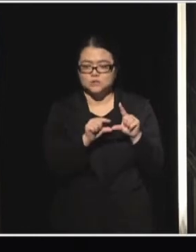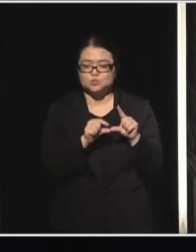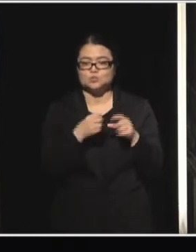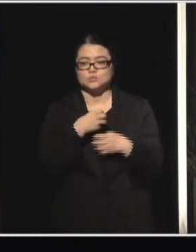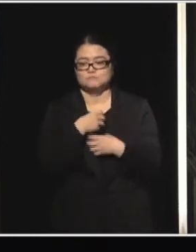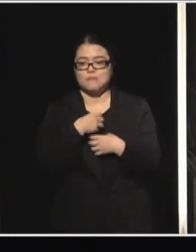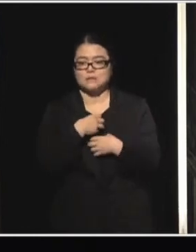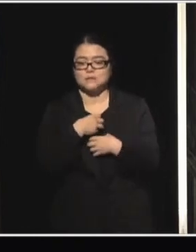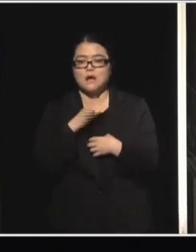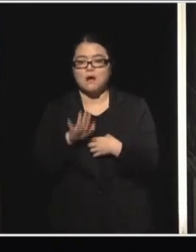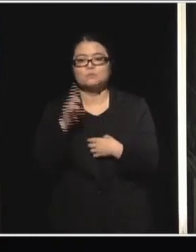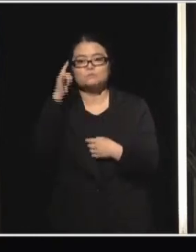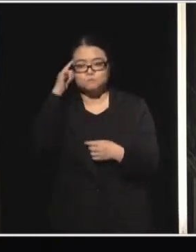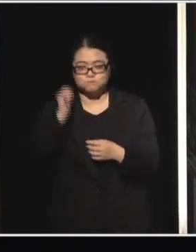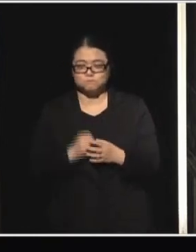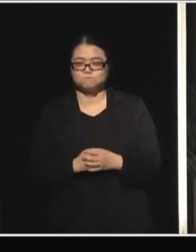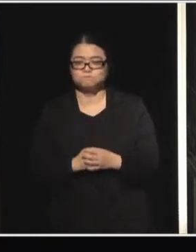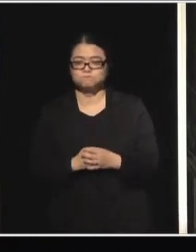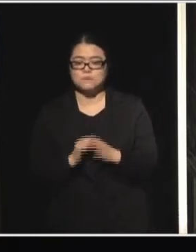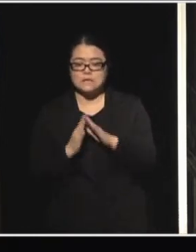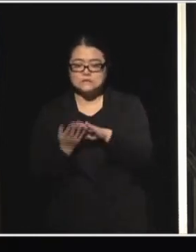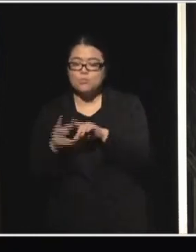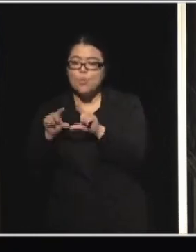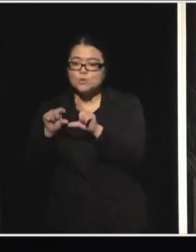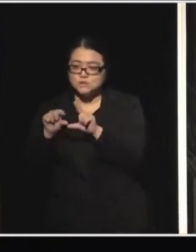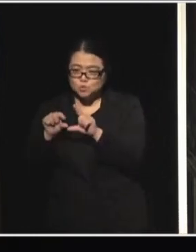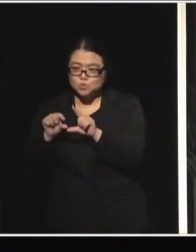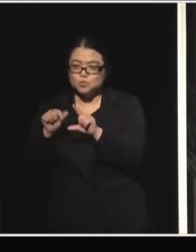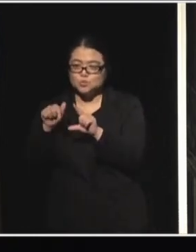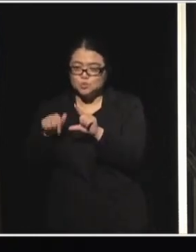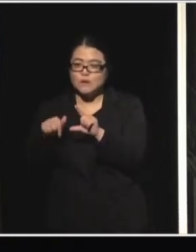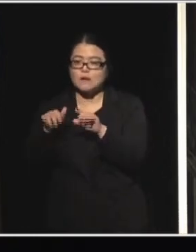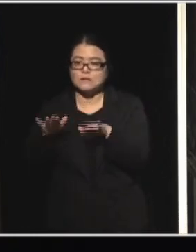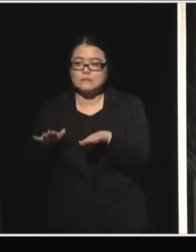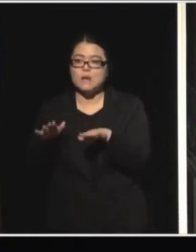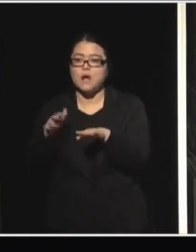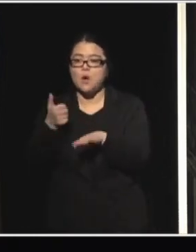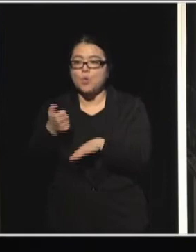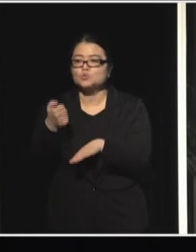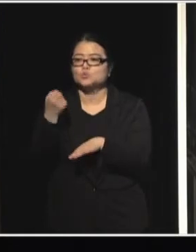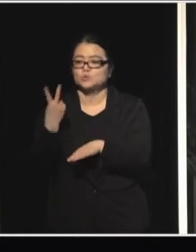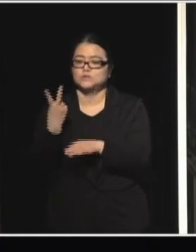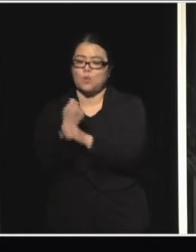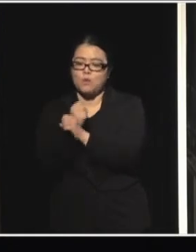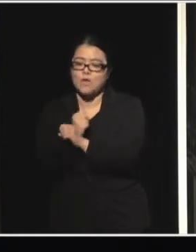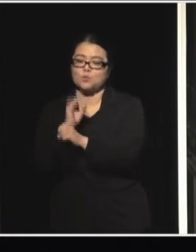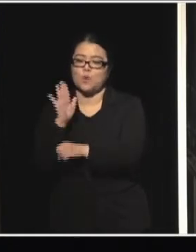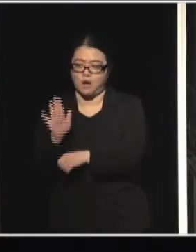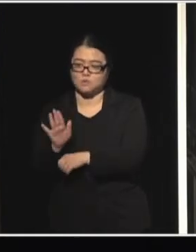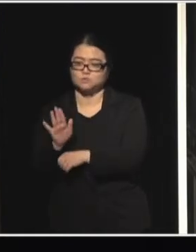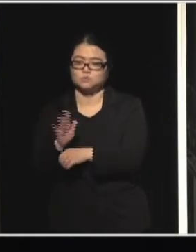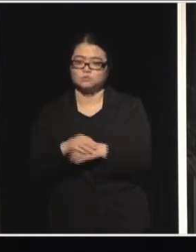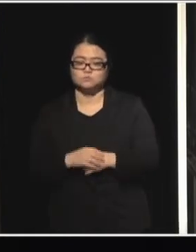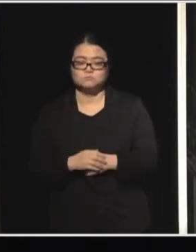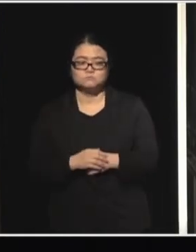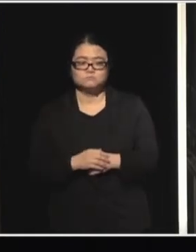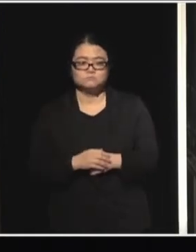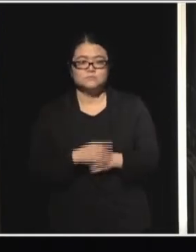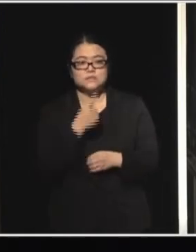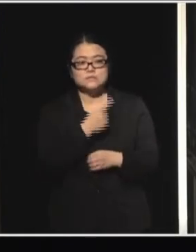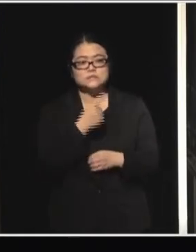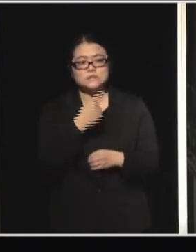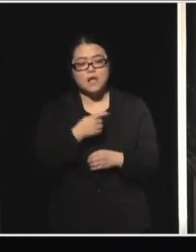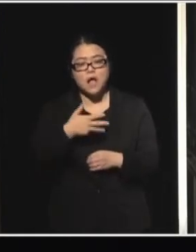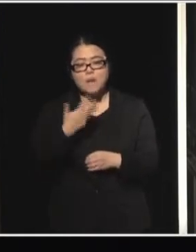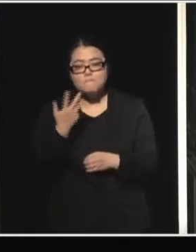死亡率に関しましては現在52の研究があって18650人のがん患者さんの神が